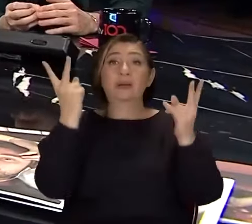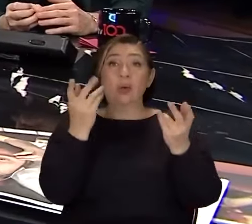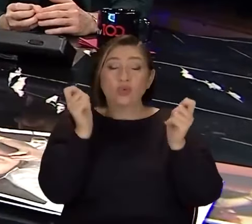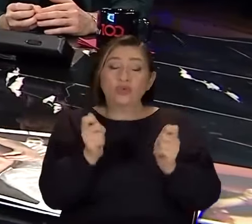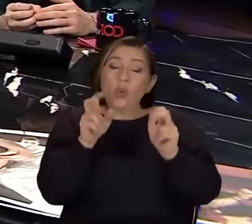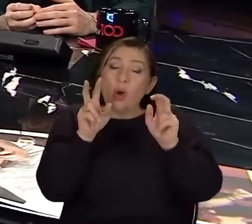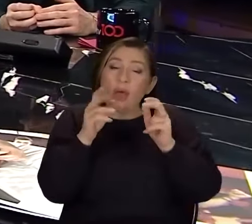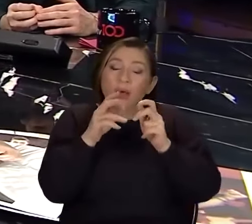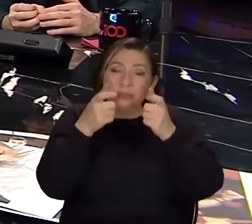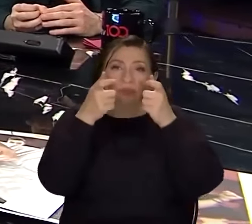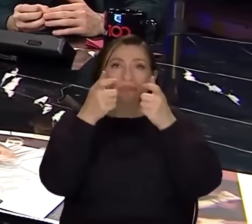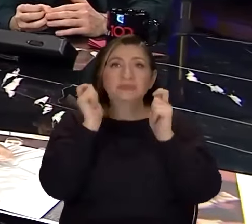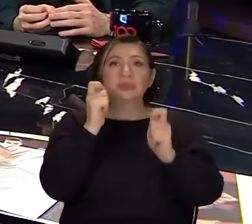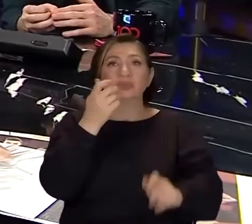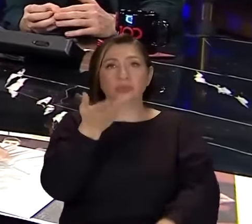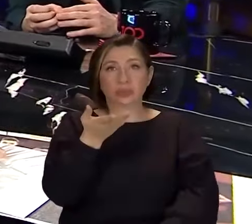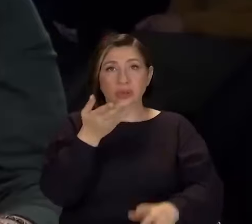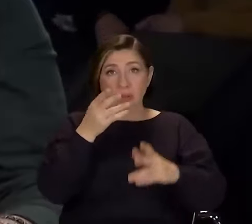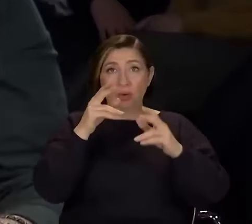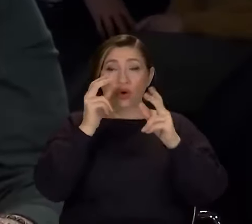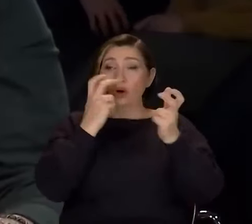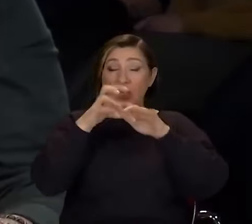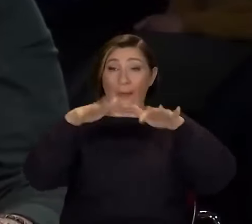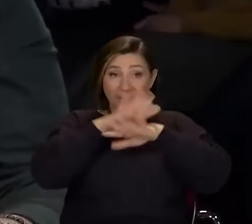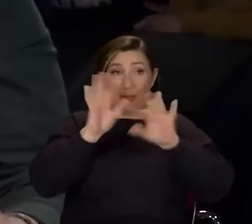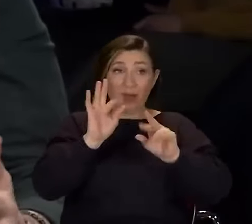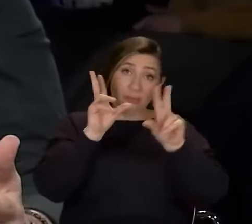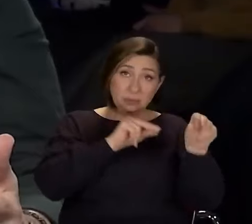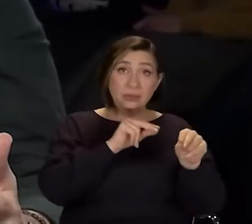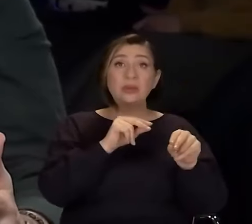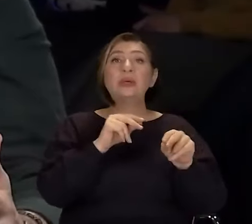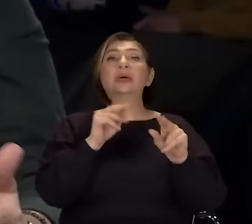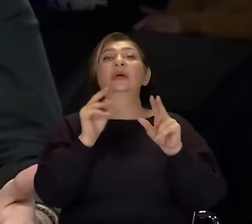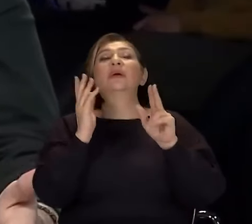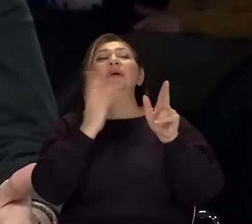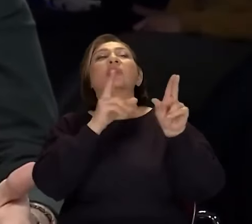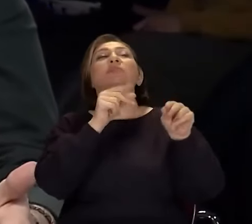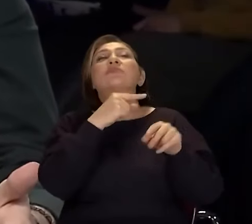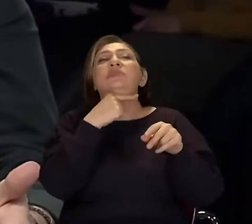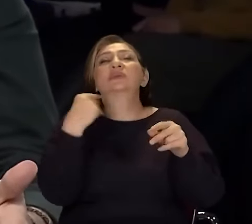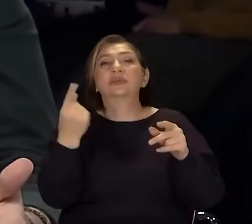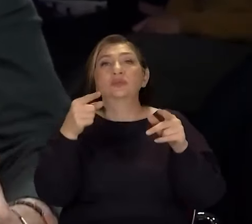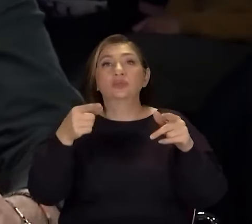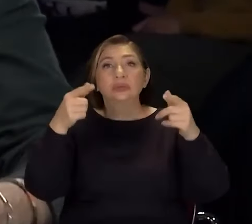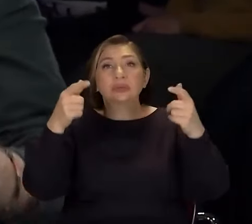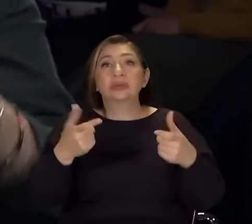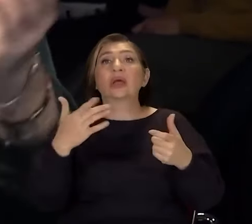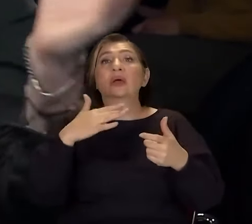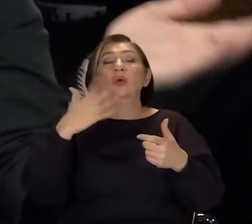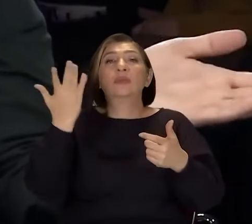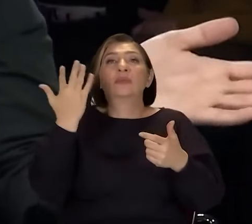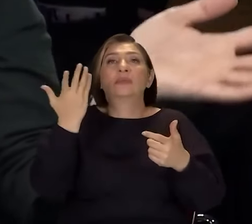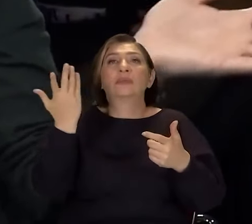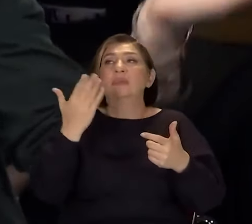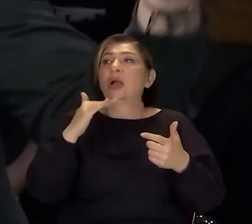filan değil mi? Ne yaparsın? Konserden ya sonra hemen gider yatar mısın? Gider ya gitmek yatmak mümkün değil çünkü zaten bu şehirde değil yani. Genelde ya